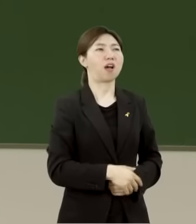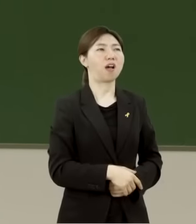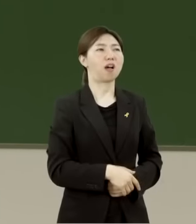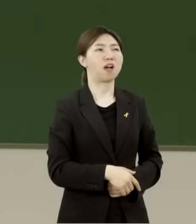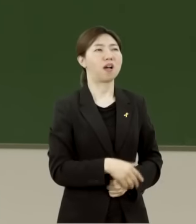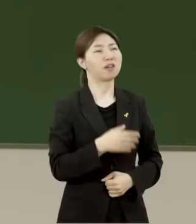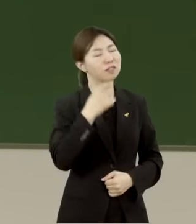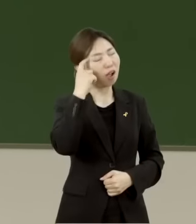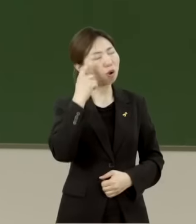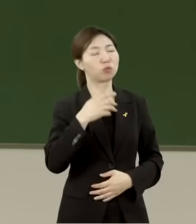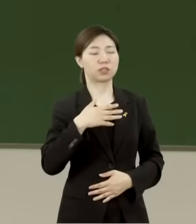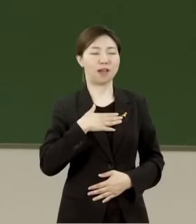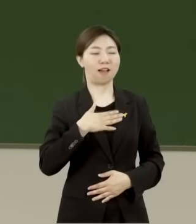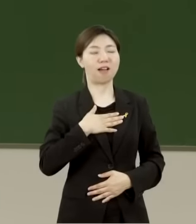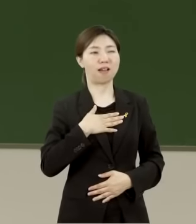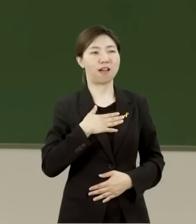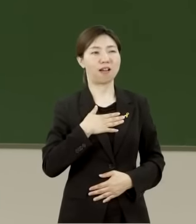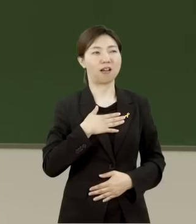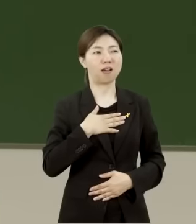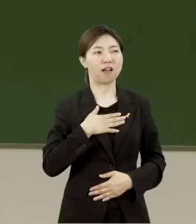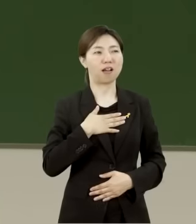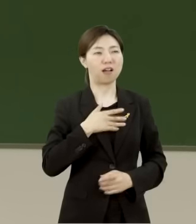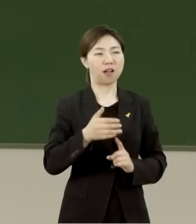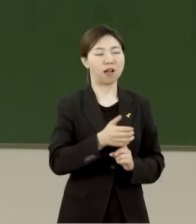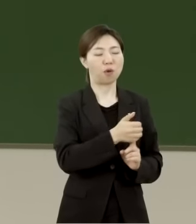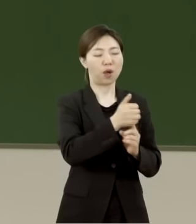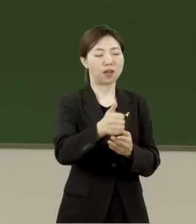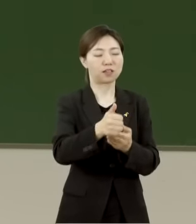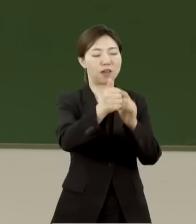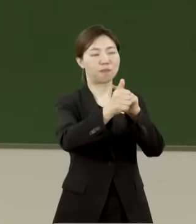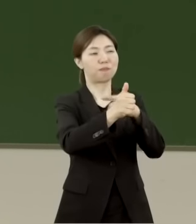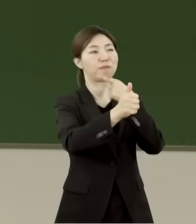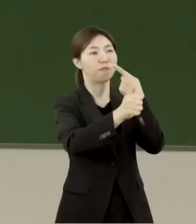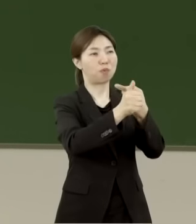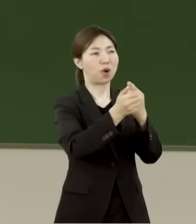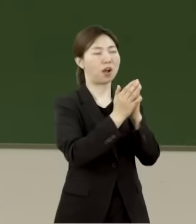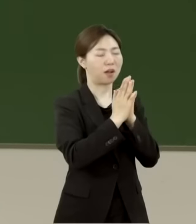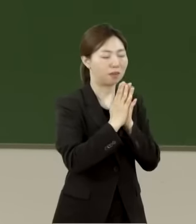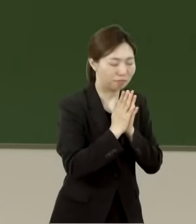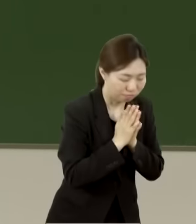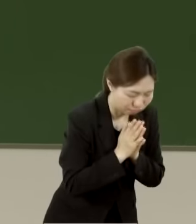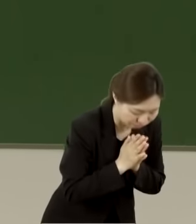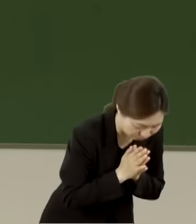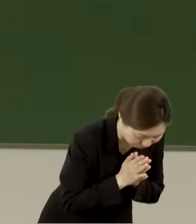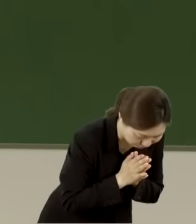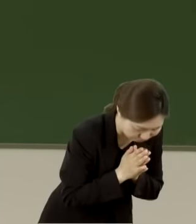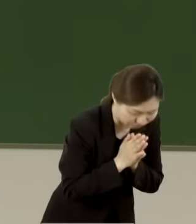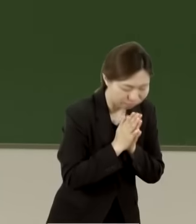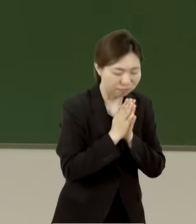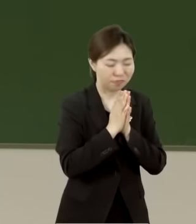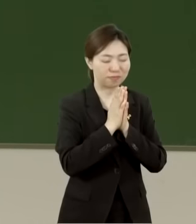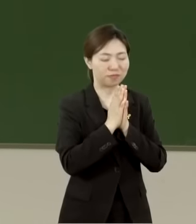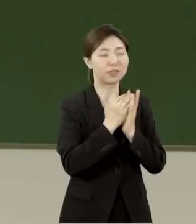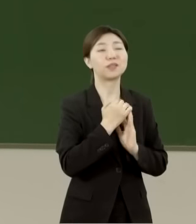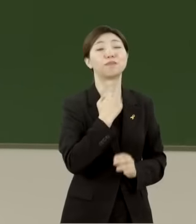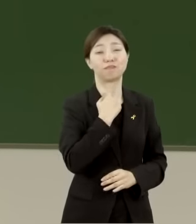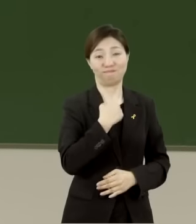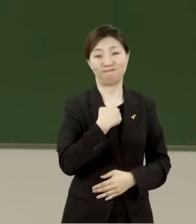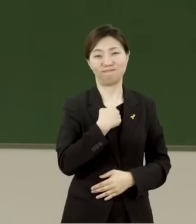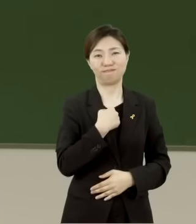관세음 보사 하고 이렇게 기도도 제가 올렸는데 그 스님께서 놀라운 얘기를 해주시더라고요